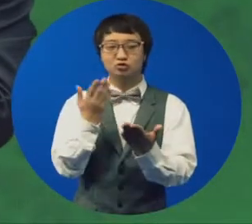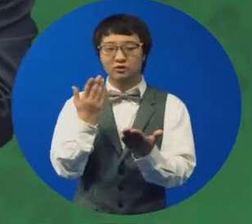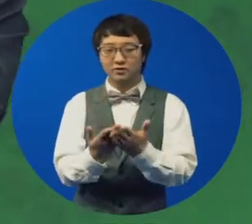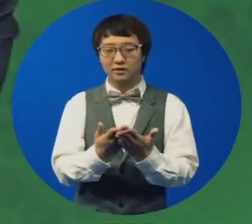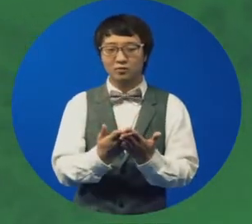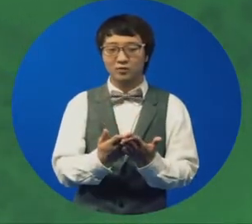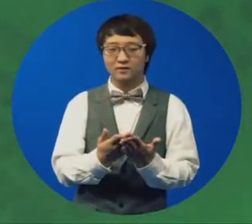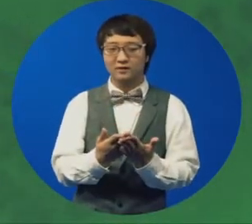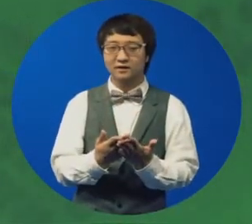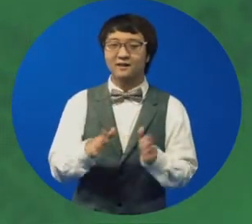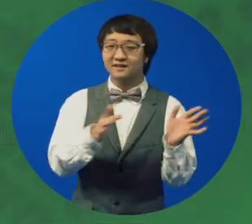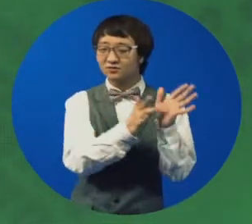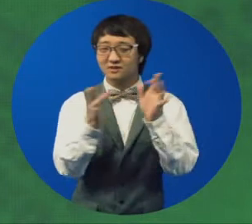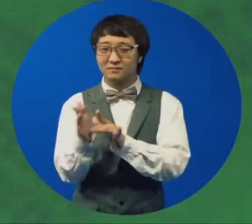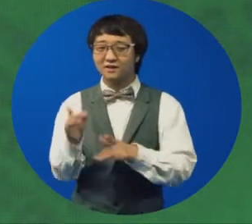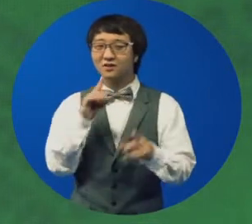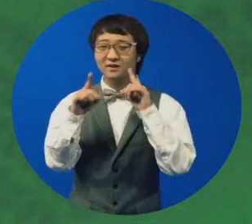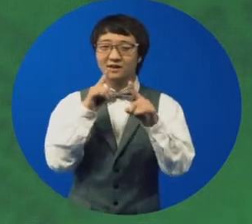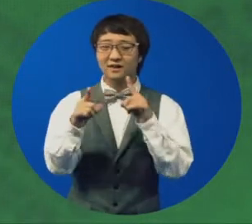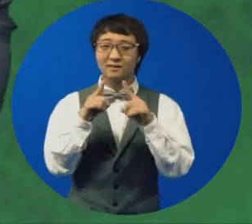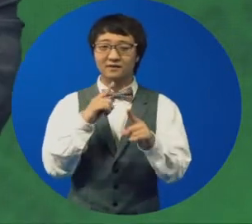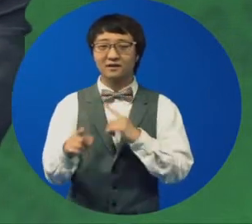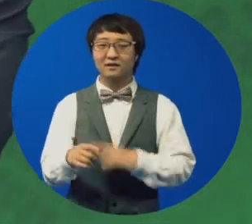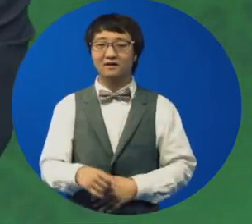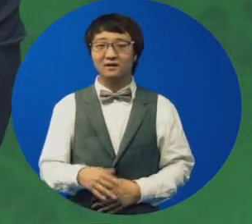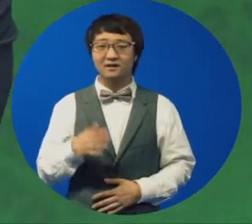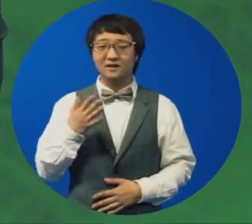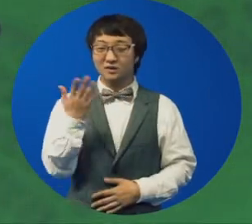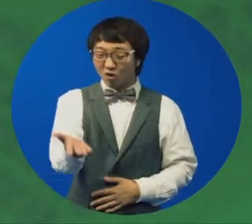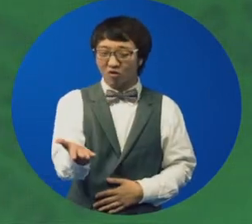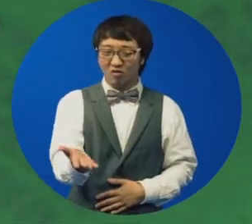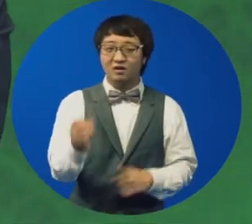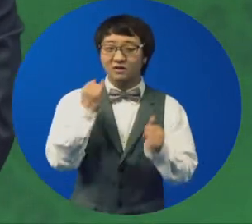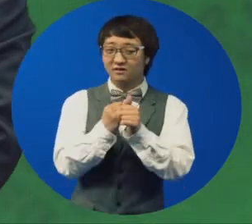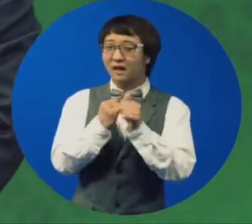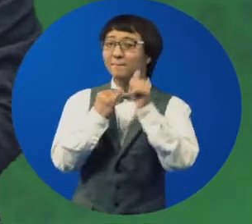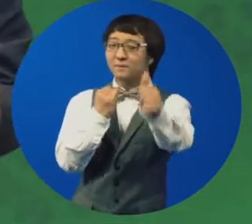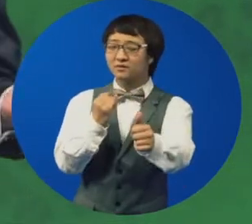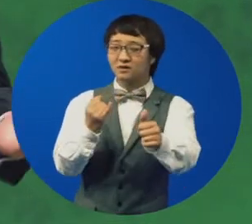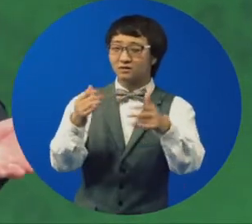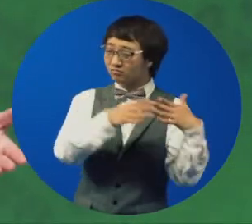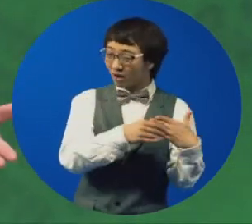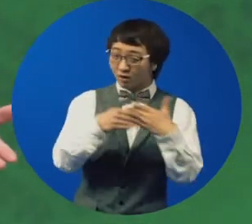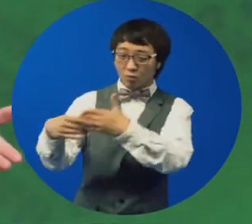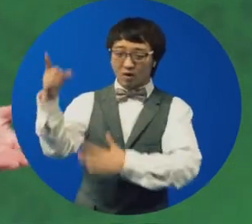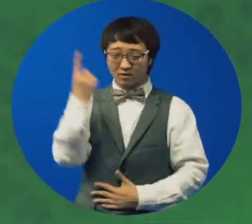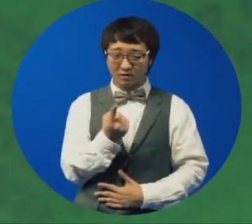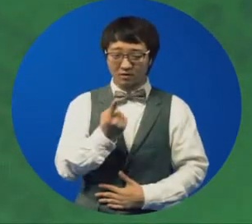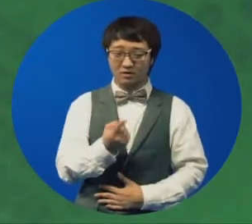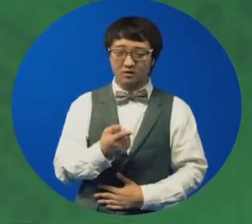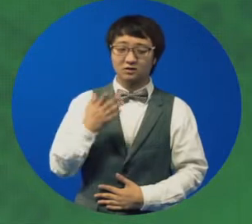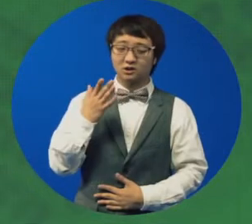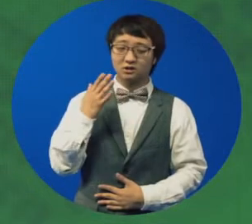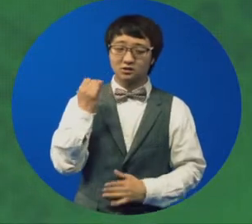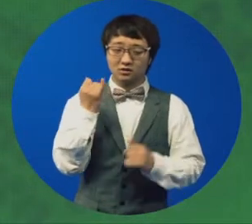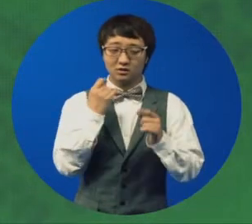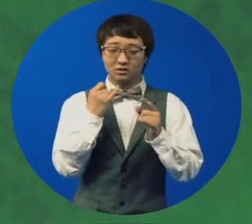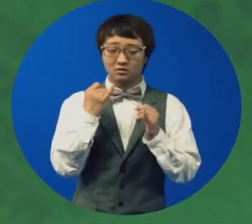이야기가 오가다 예수님이 여인에게 말을 합니다. 여인아 내 남편을 데려와라. 여인이 말합니다. 저 남편이 없습니다. 그래 내 말이